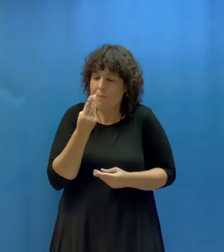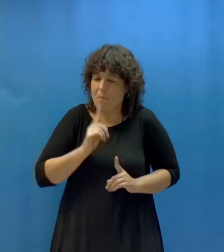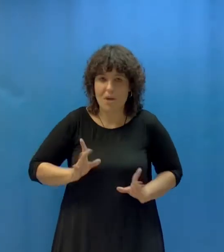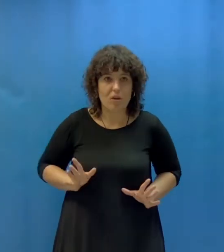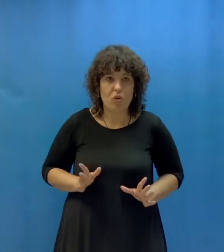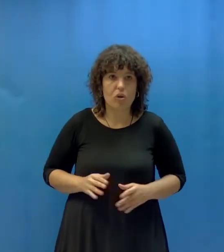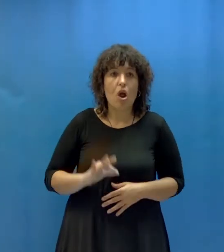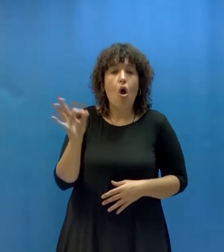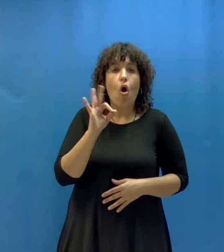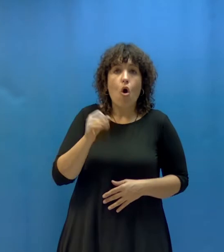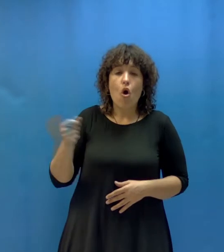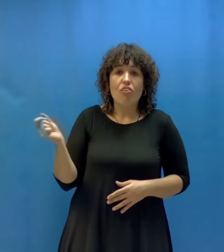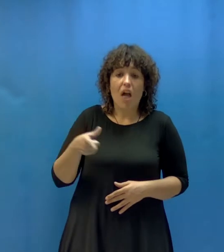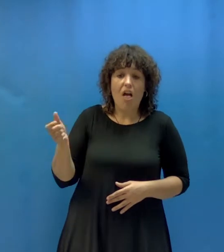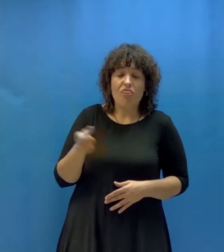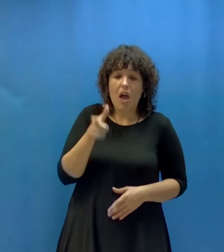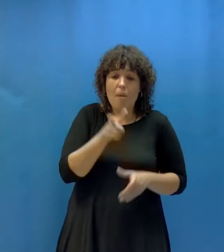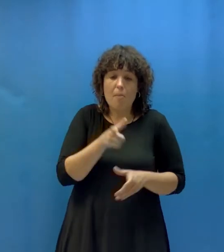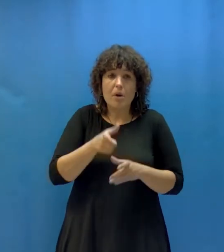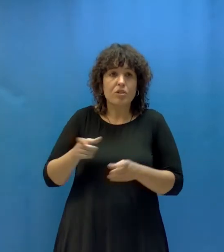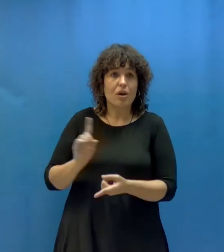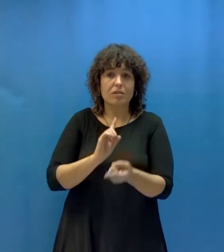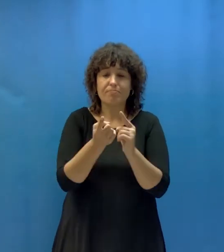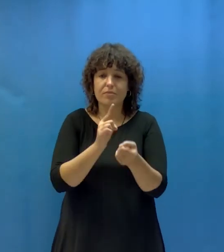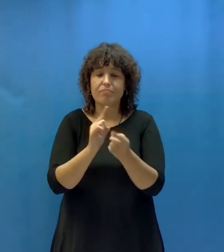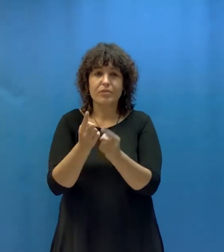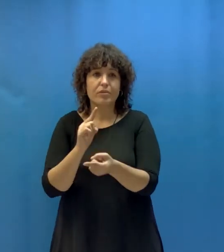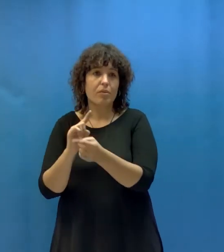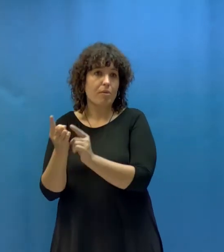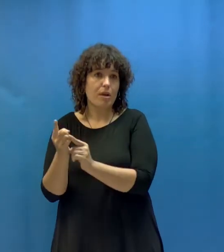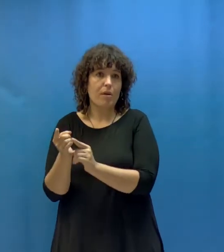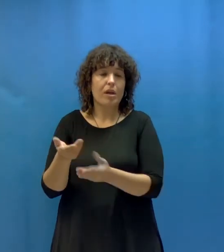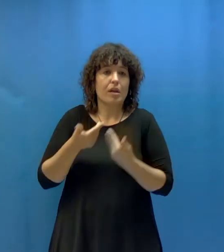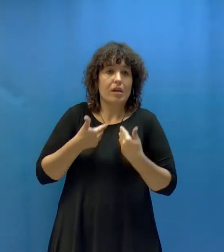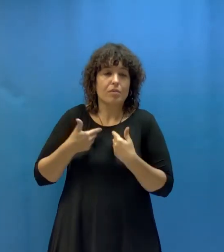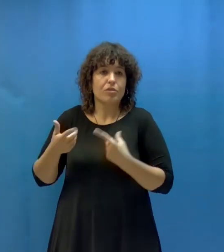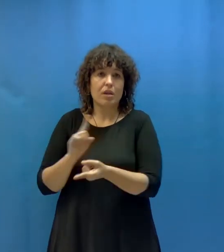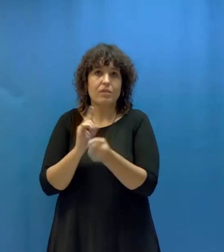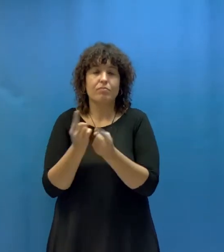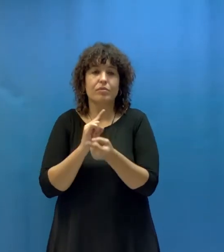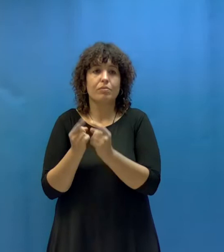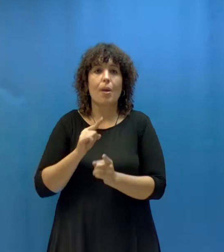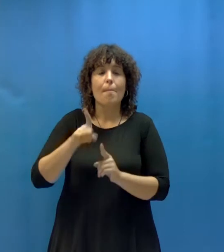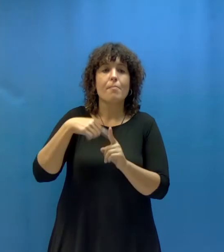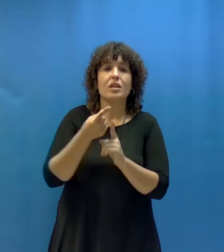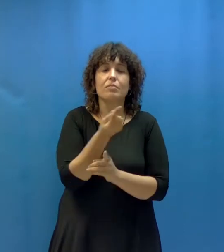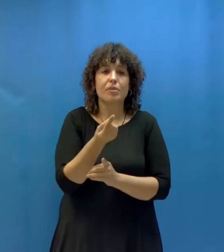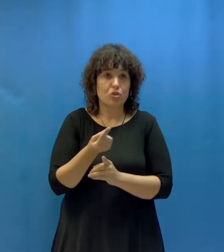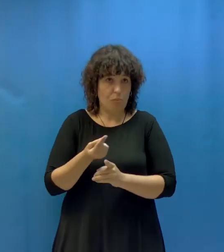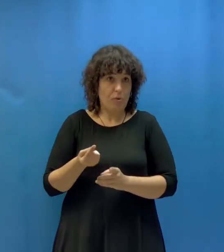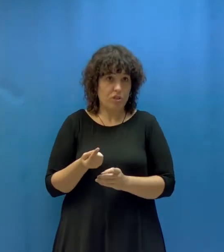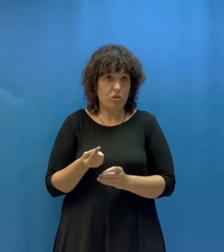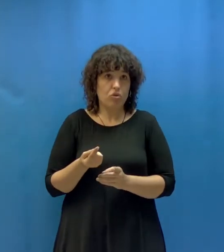constants canvis de personal en l'Oficina Municipal d'Habitatge i en la gran part de línies d'ajudes pressupostades en aquesta matèria, fins